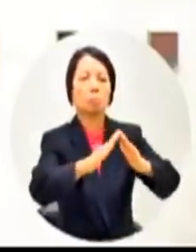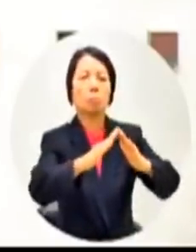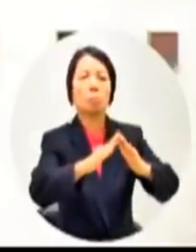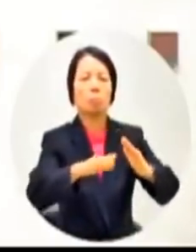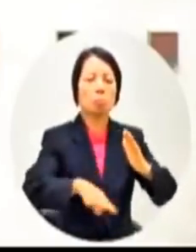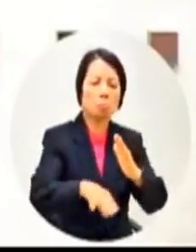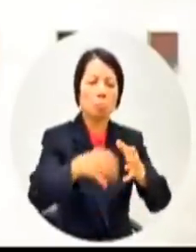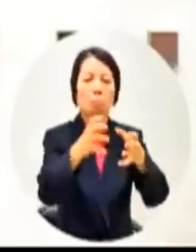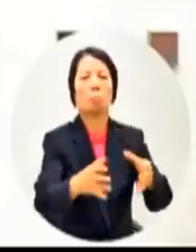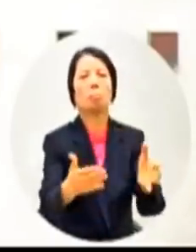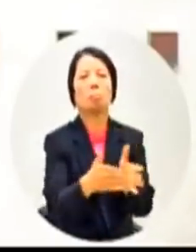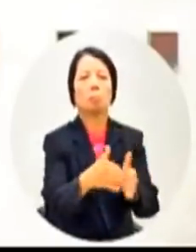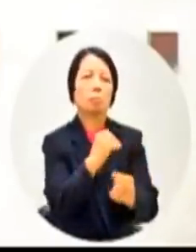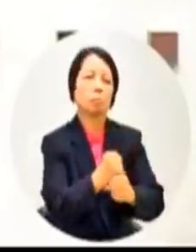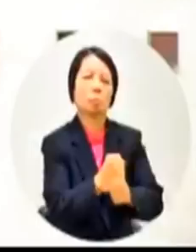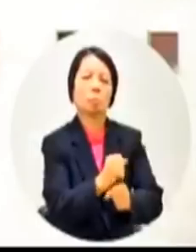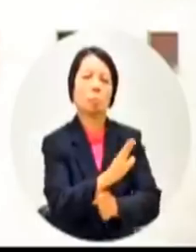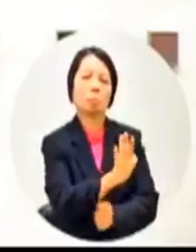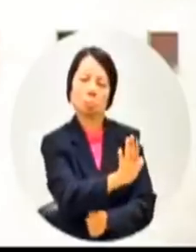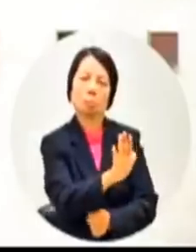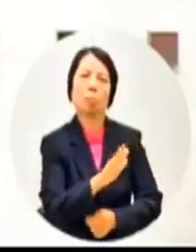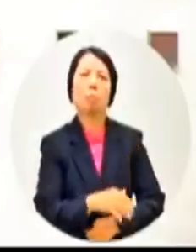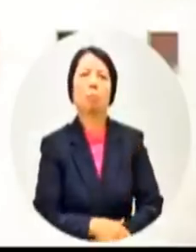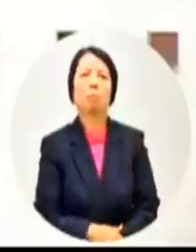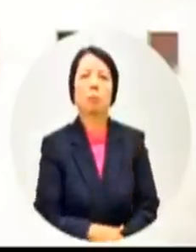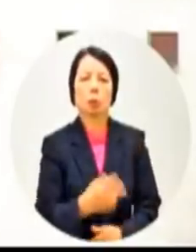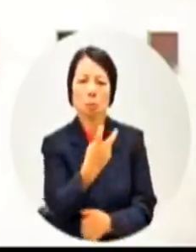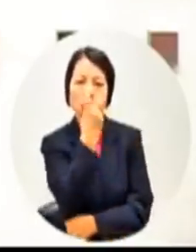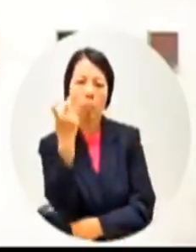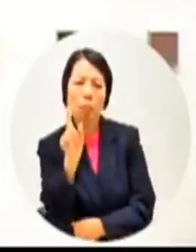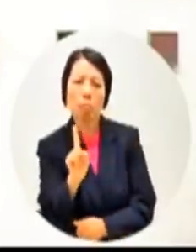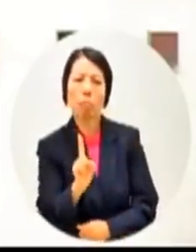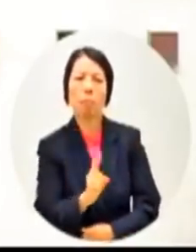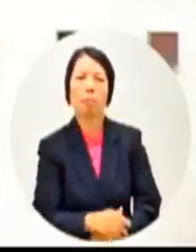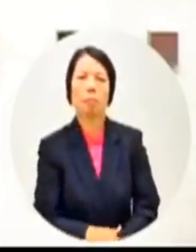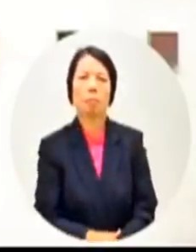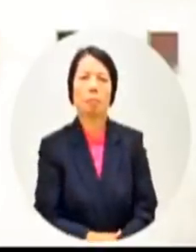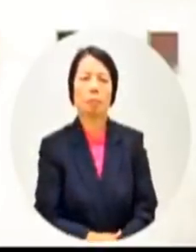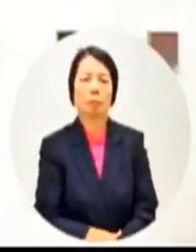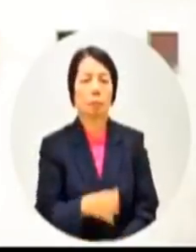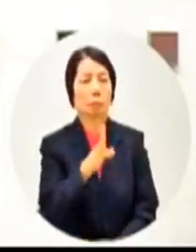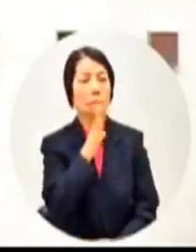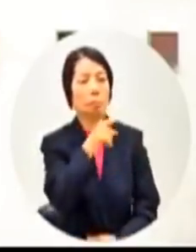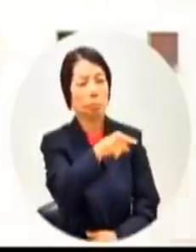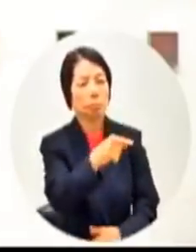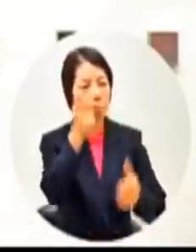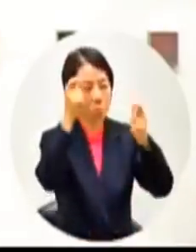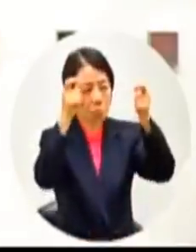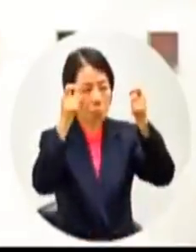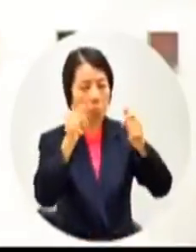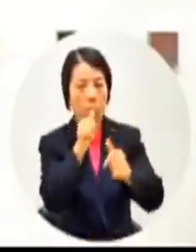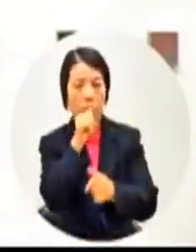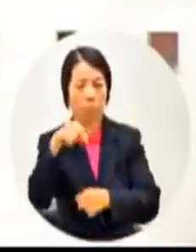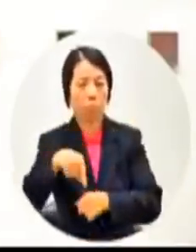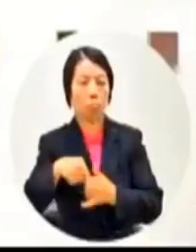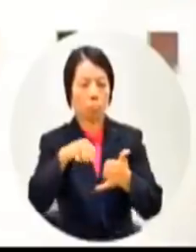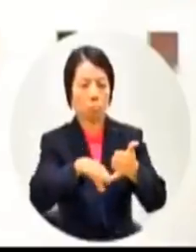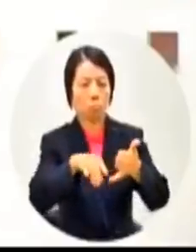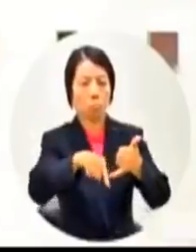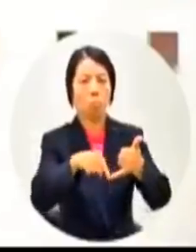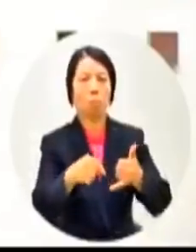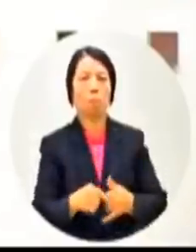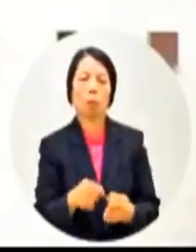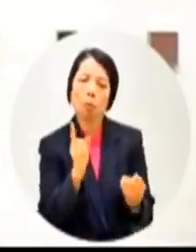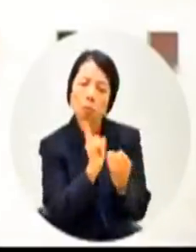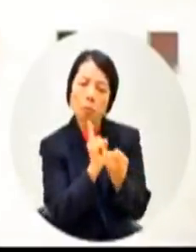发现到，即使他是高雄子弟在的异乡，他一样对高雄有浓厚的